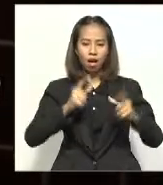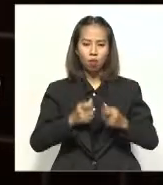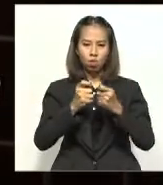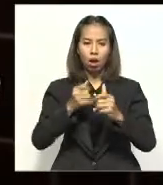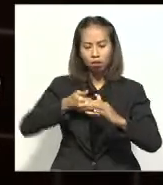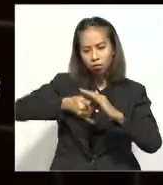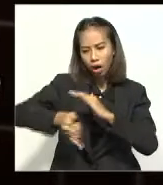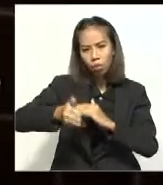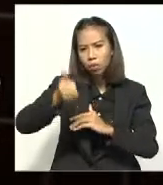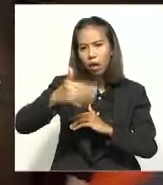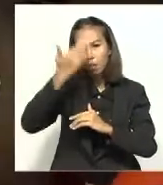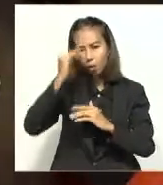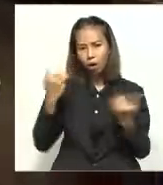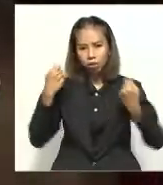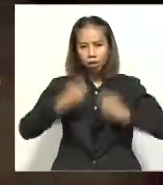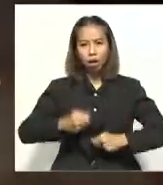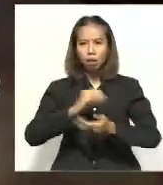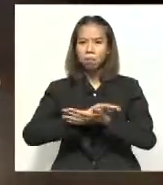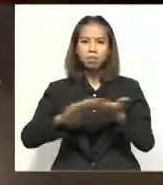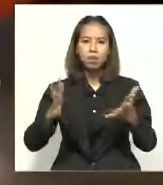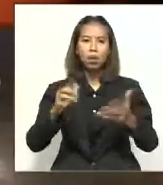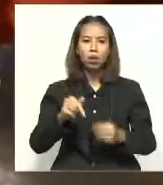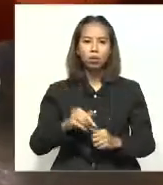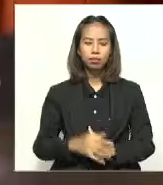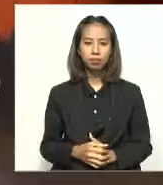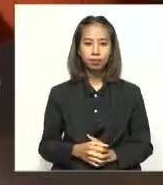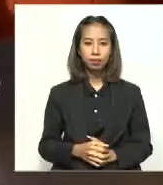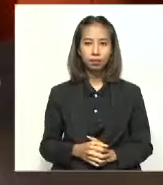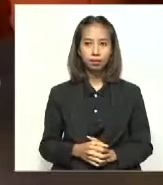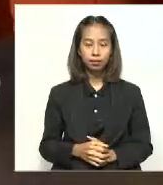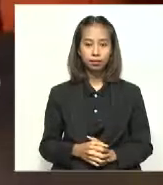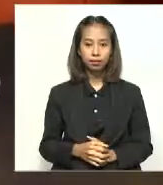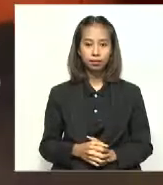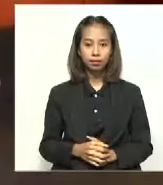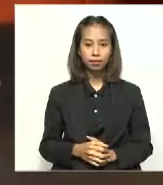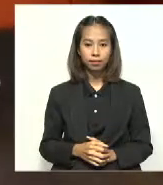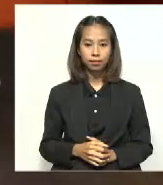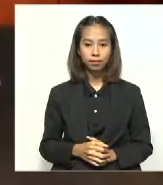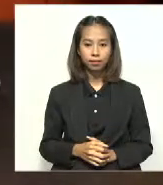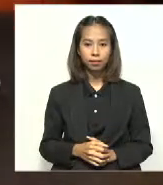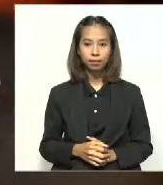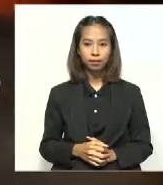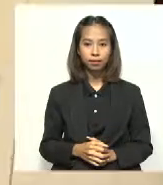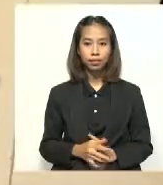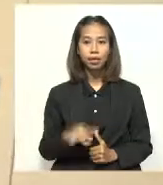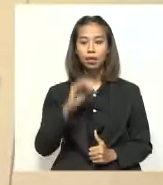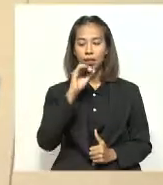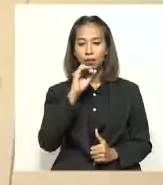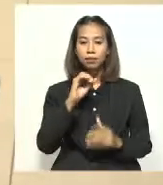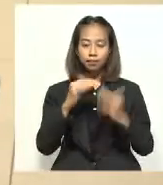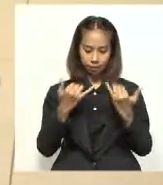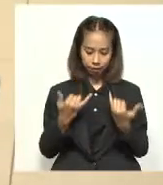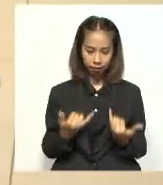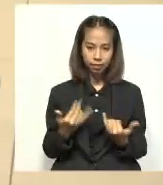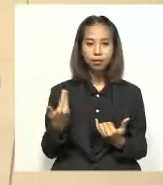ชุมเนื่องจากแต่งกายไม่เรียบร้อยค่ะ ยั่วยวนแสดงอารมณ์ทางเพศหรืออะไรไม่มีเลยนะนี่สะอาดเสื้อใหม่เลยนะ ค่ะ